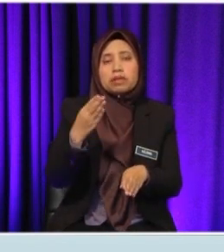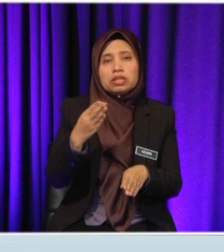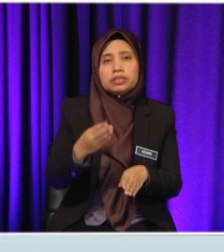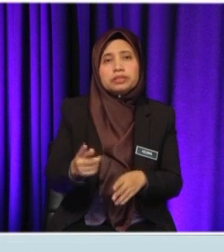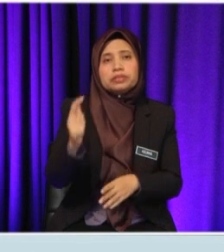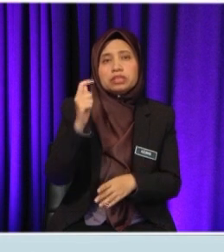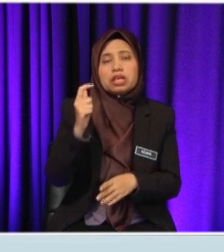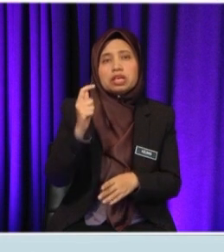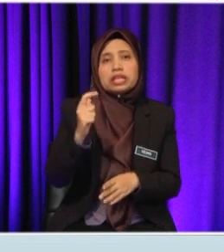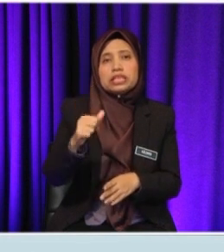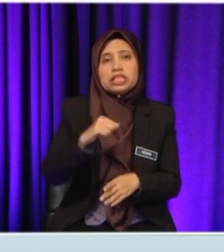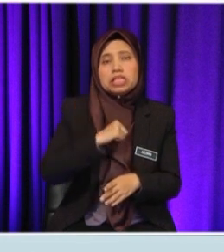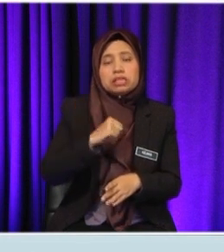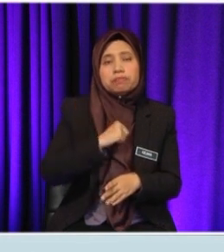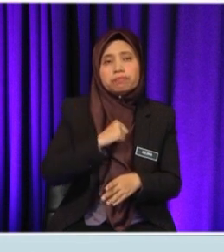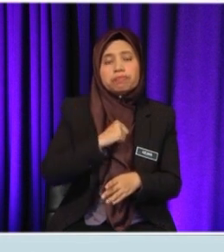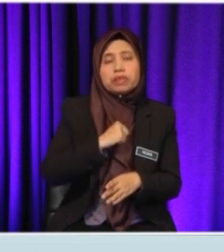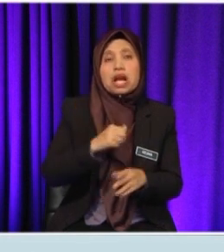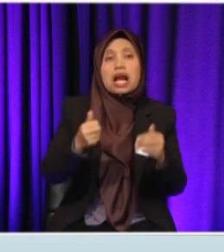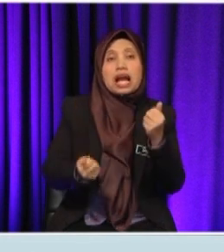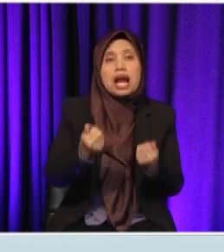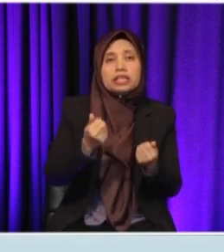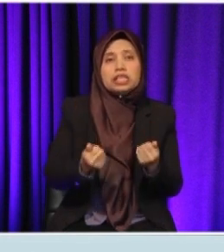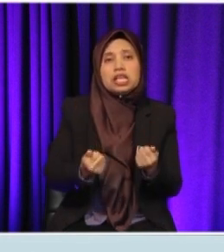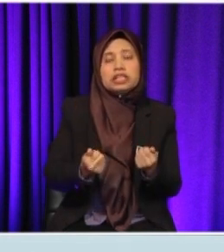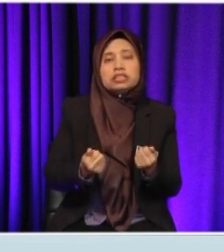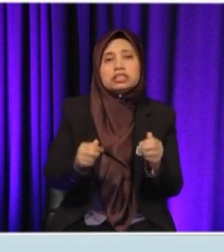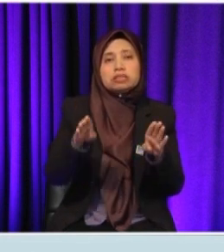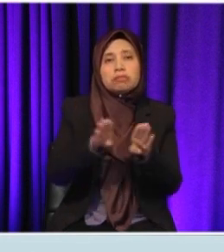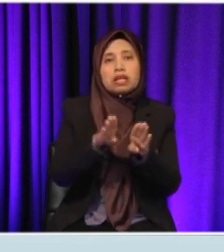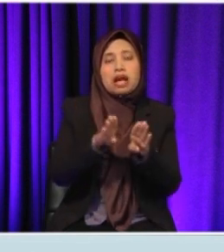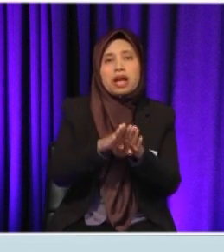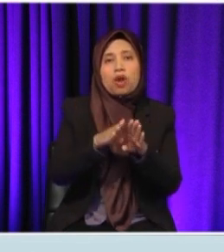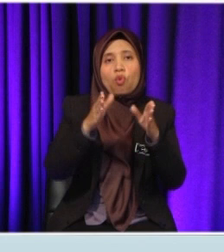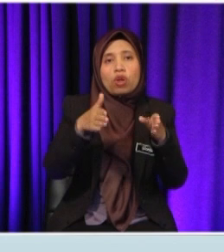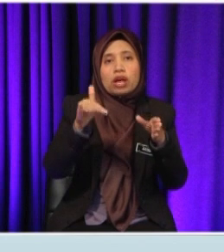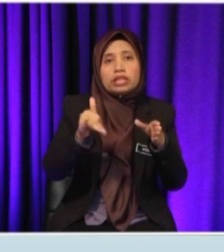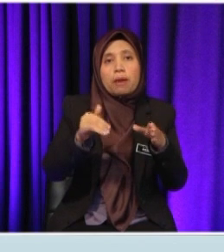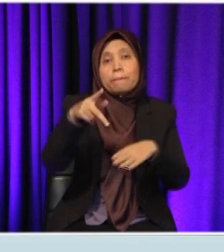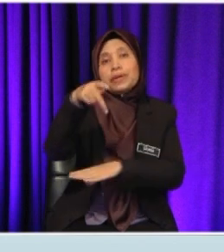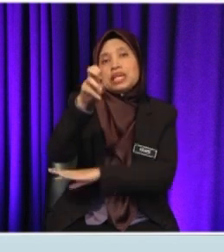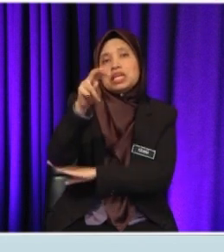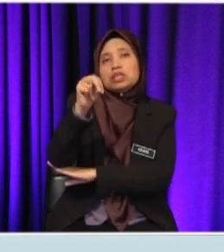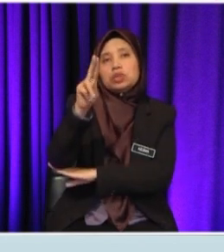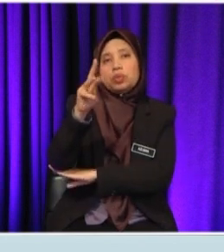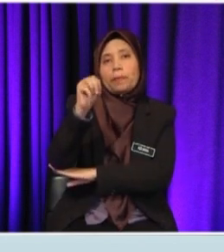penumpang, mewakili penumpang lain. Di sini bila 12 markah, 4, 1 dan ini ada huraian dia adalah 2 markah. Yang